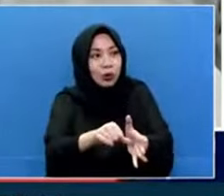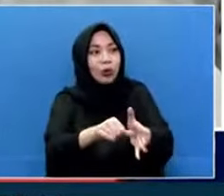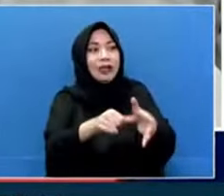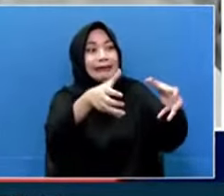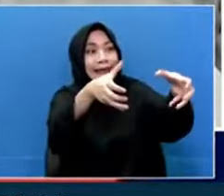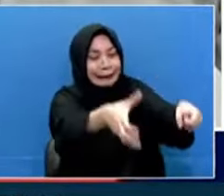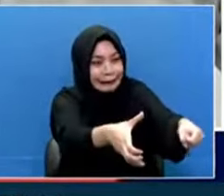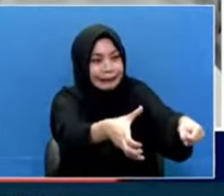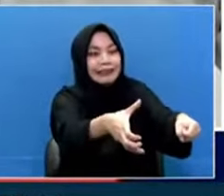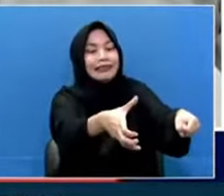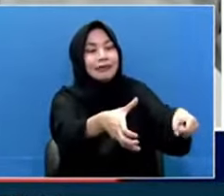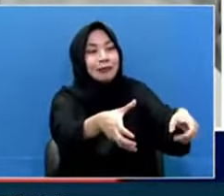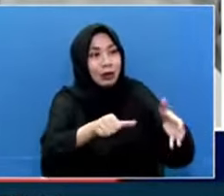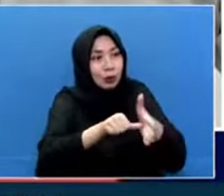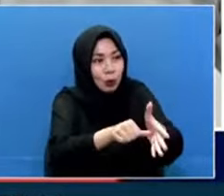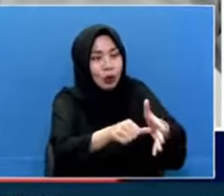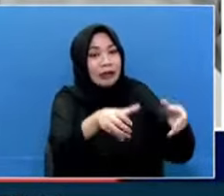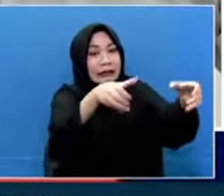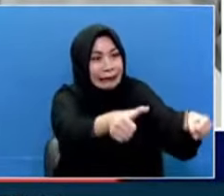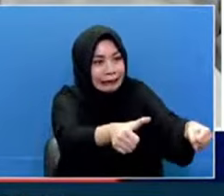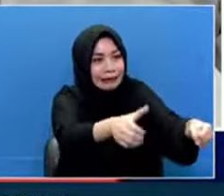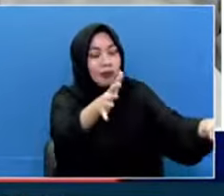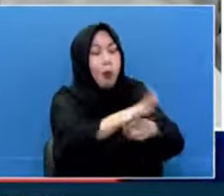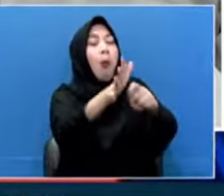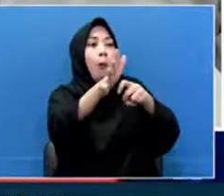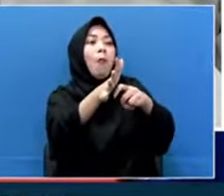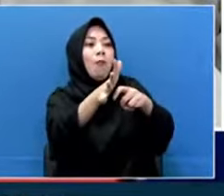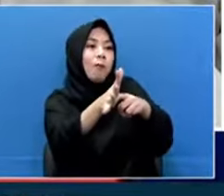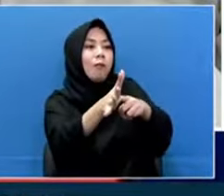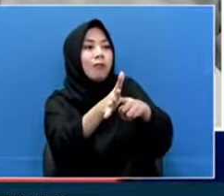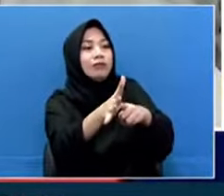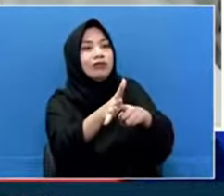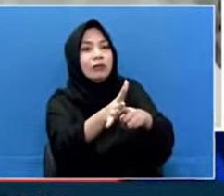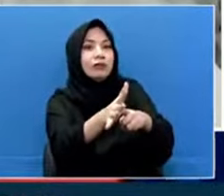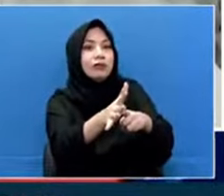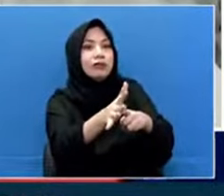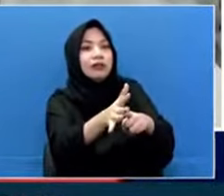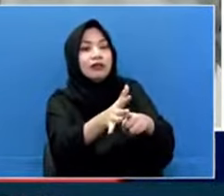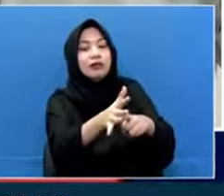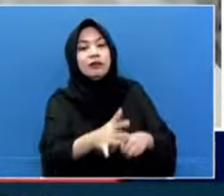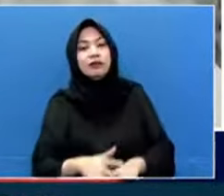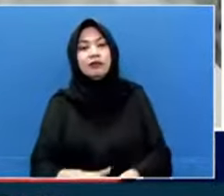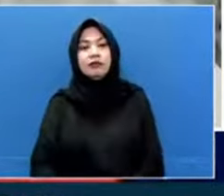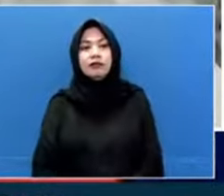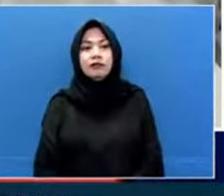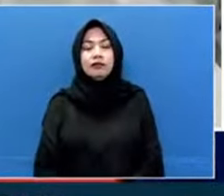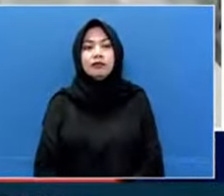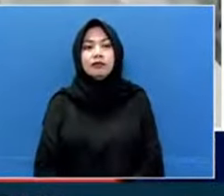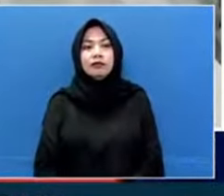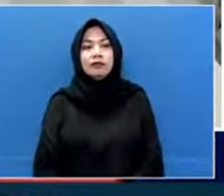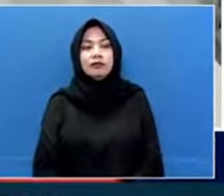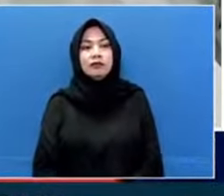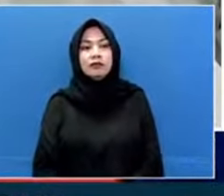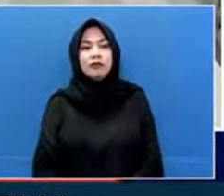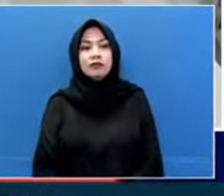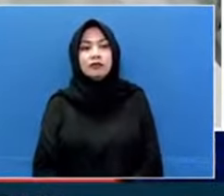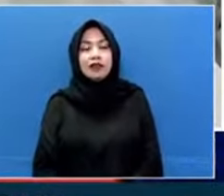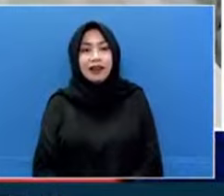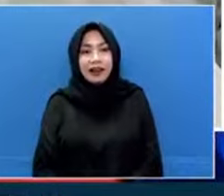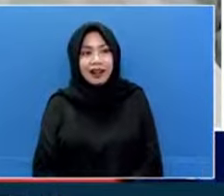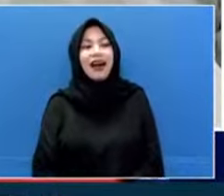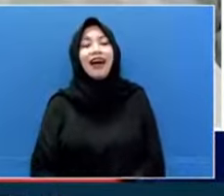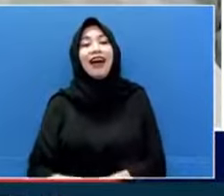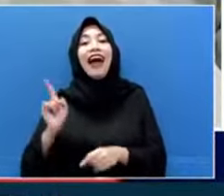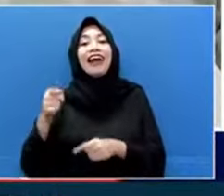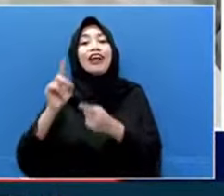membantu korban korban Fajar ini kemudian yang bersangkutan ikut tersengat alinan listrik dan kedua teman